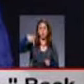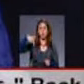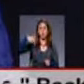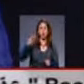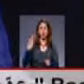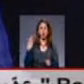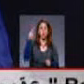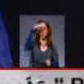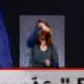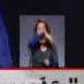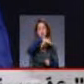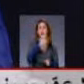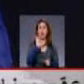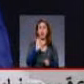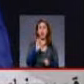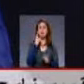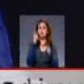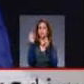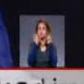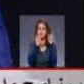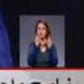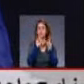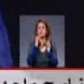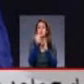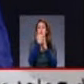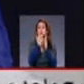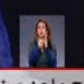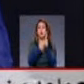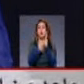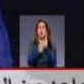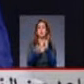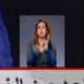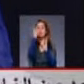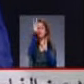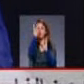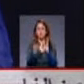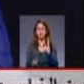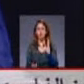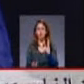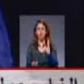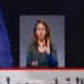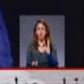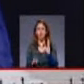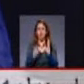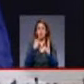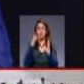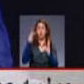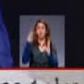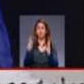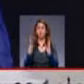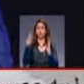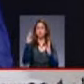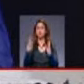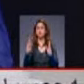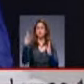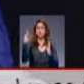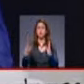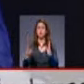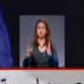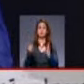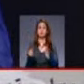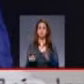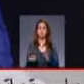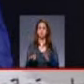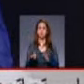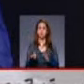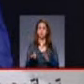ان كل شيء انتهى. الكوبري بالليل بقى كله كراسي وقعدات، بقى